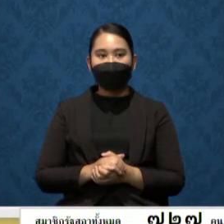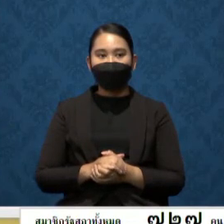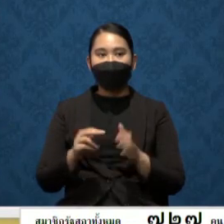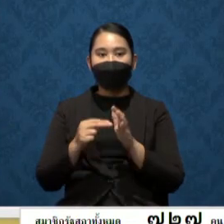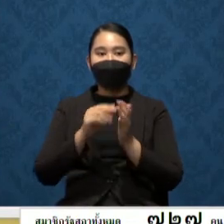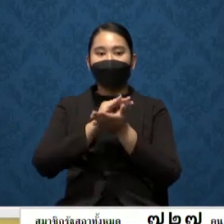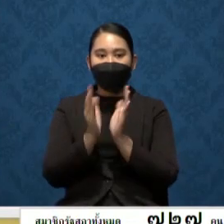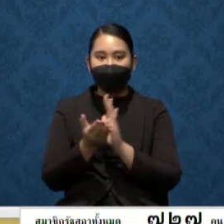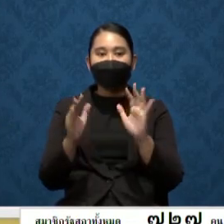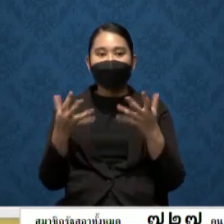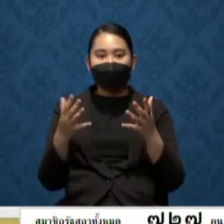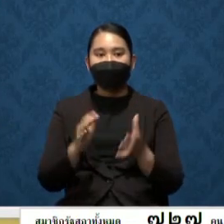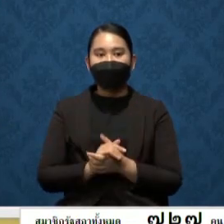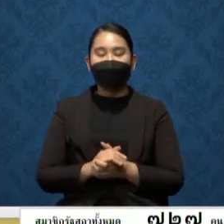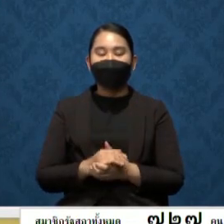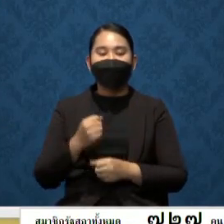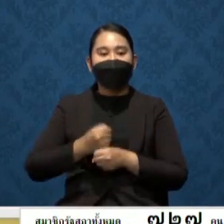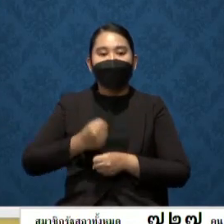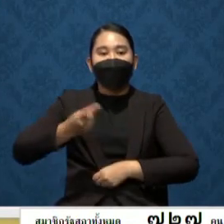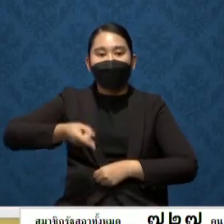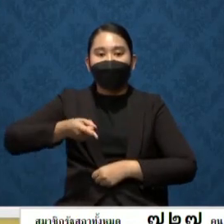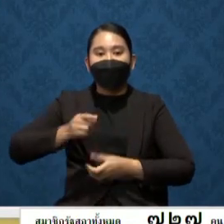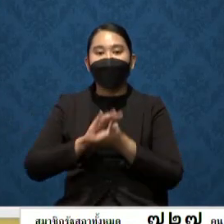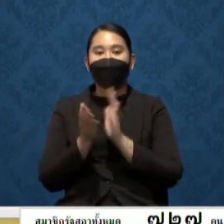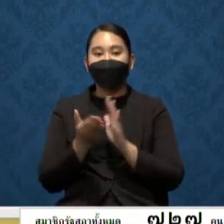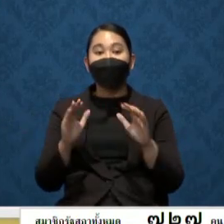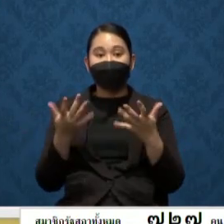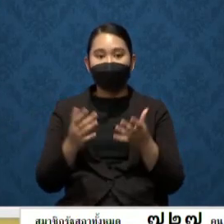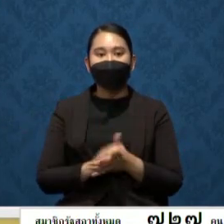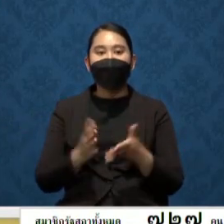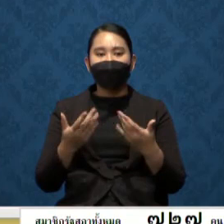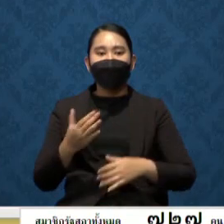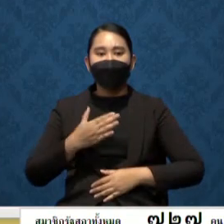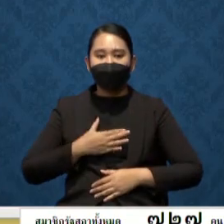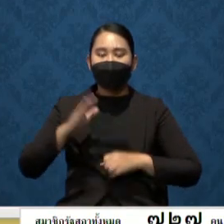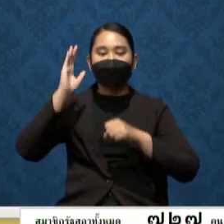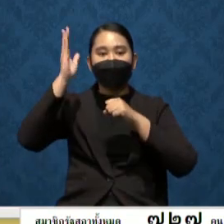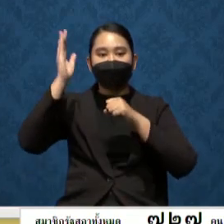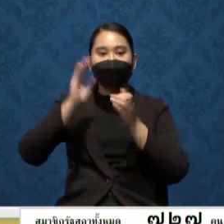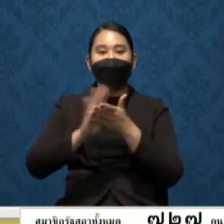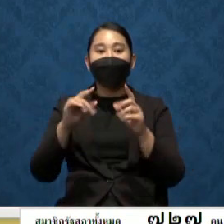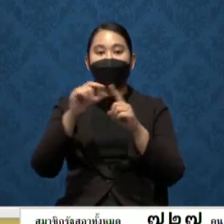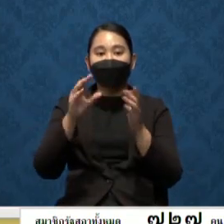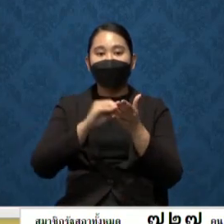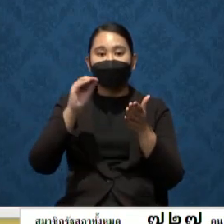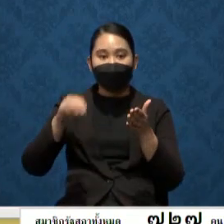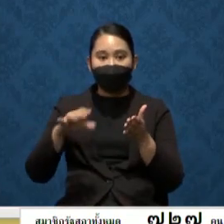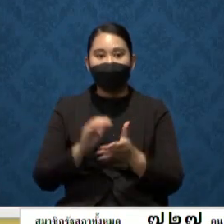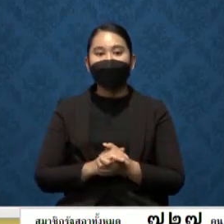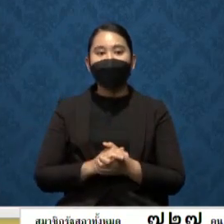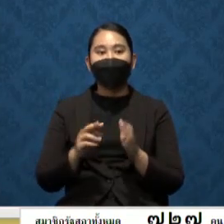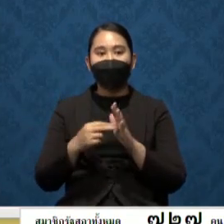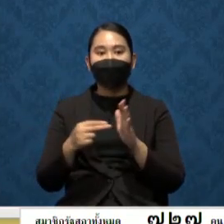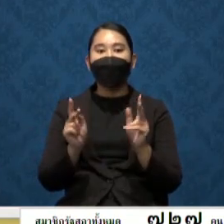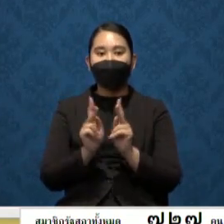ไม่ได้เปลี่ยนแปลงอะไรทำได้แค่ไหนก็แค่นั้นนะครับในส่วนนี้ผมก็แปลยอด aไปขอตัดข้อความออกซึ่งกลับ